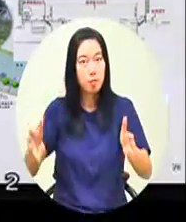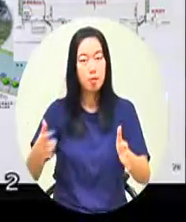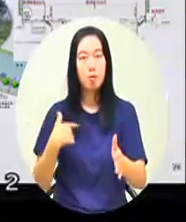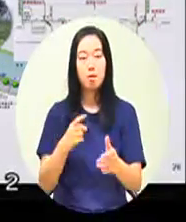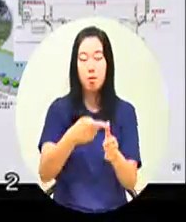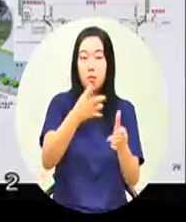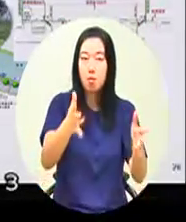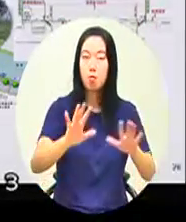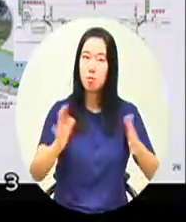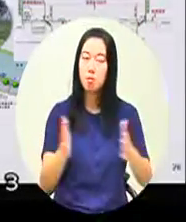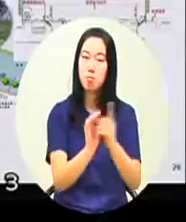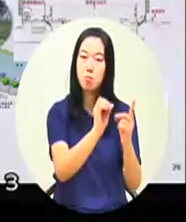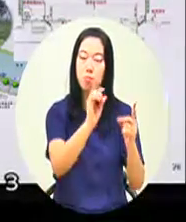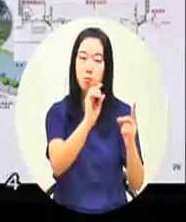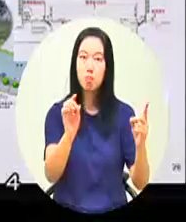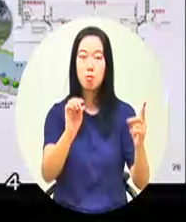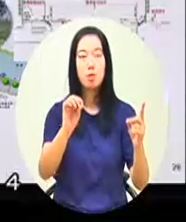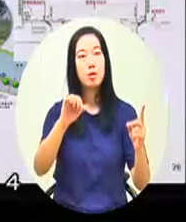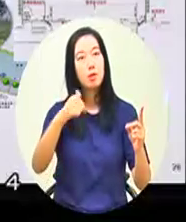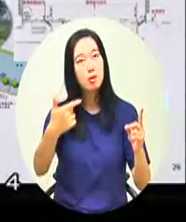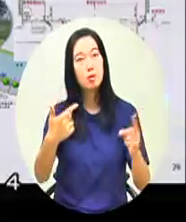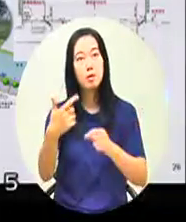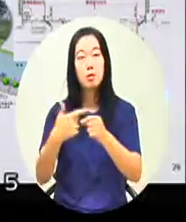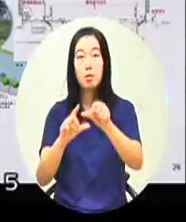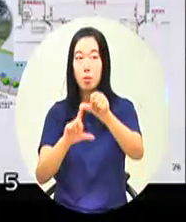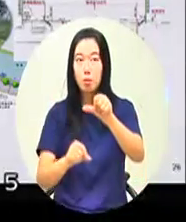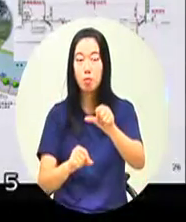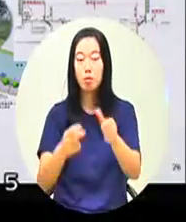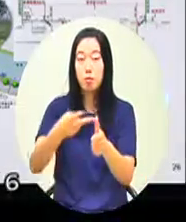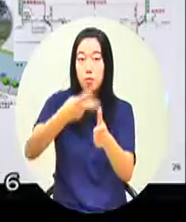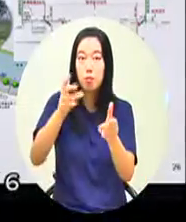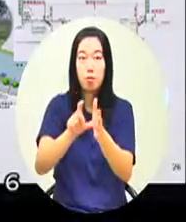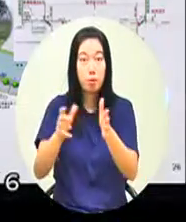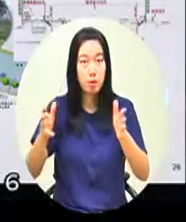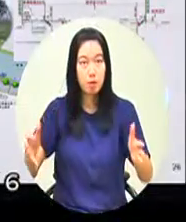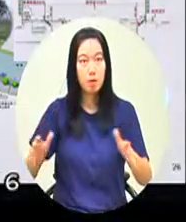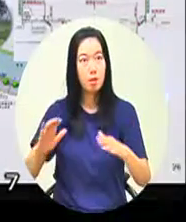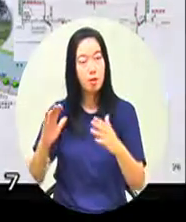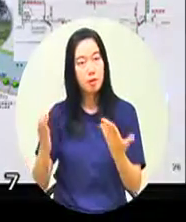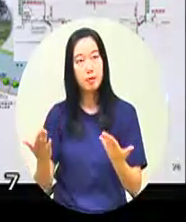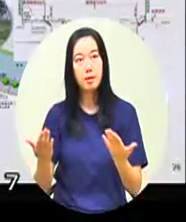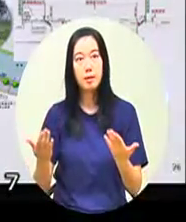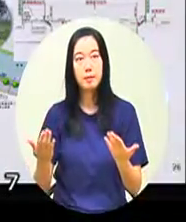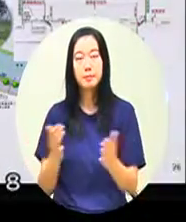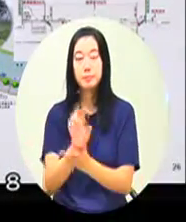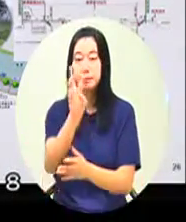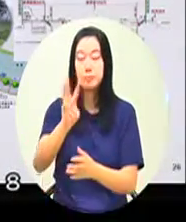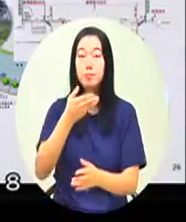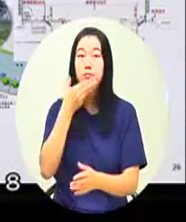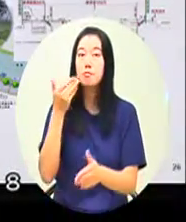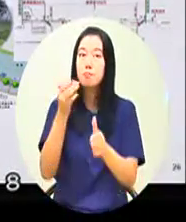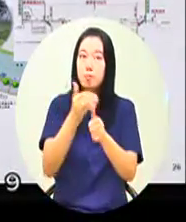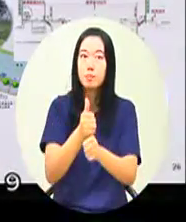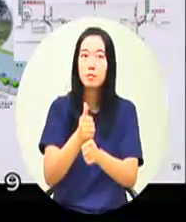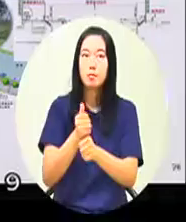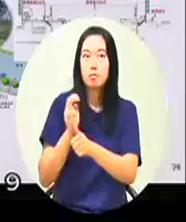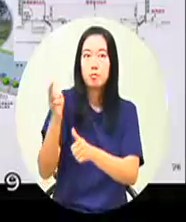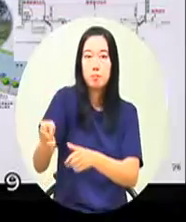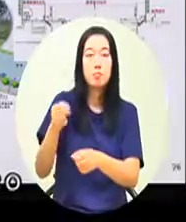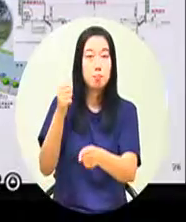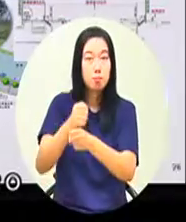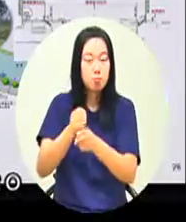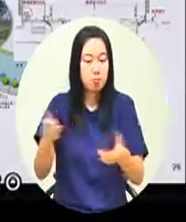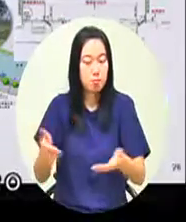计105年、106年五月会完工。那二期工程这个部分是由水利署六合局这边来施作，那预